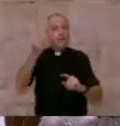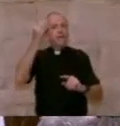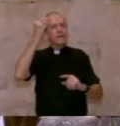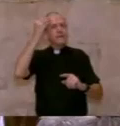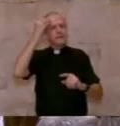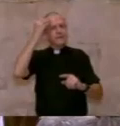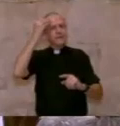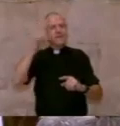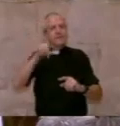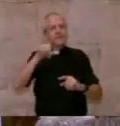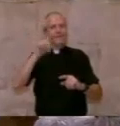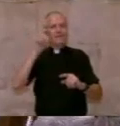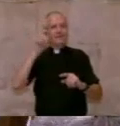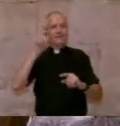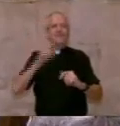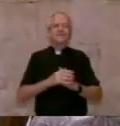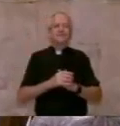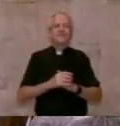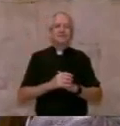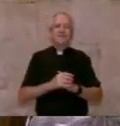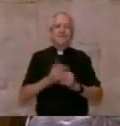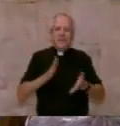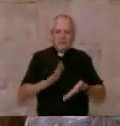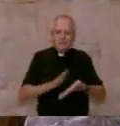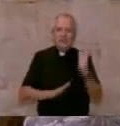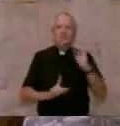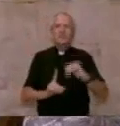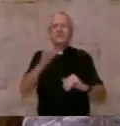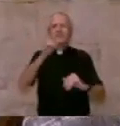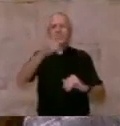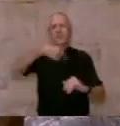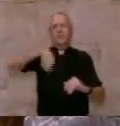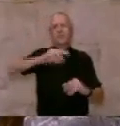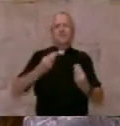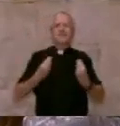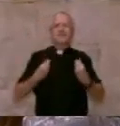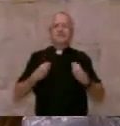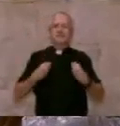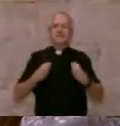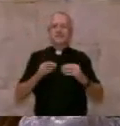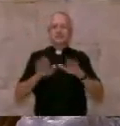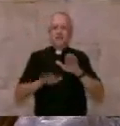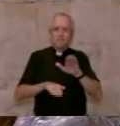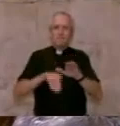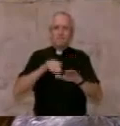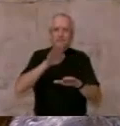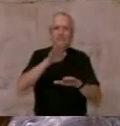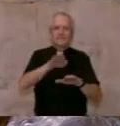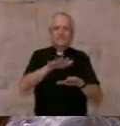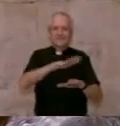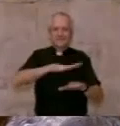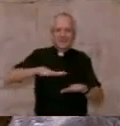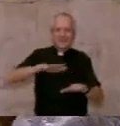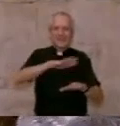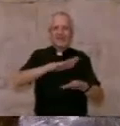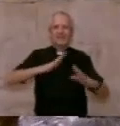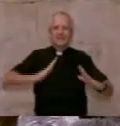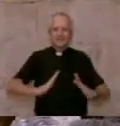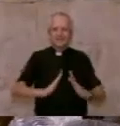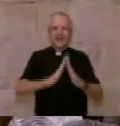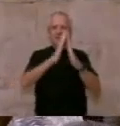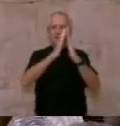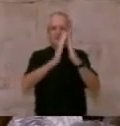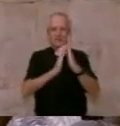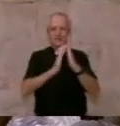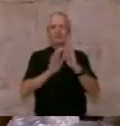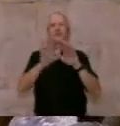el paso de Dios, contemplar el pas de Déu per les vostres vides, per vostres la seva bona petjada en aquesta terra de sants i beats, en esta tierra